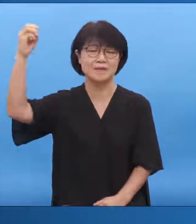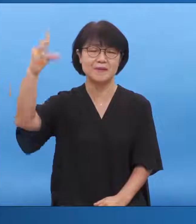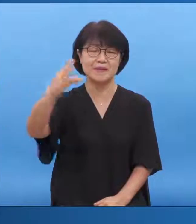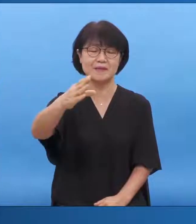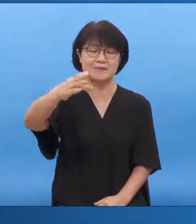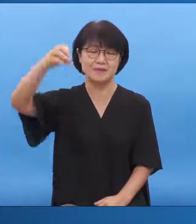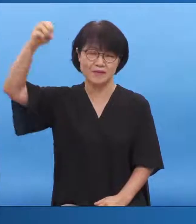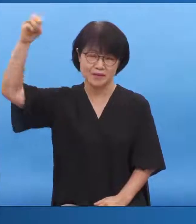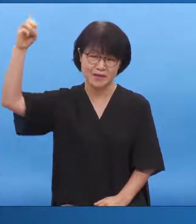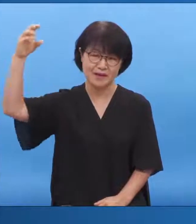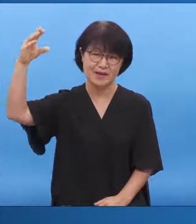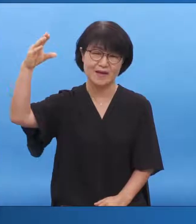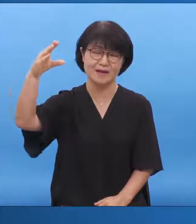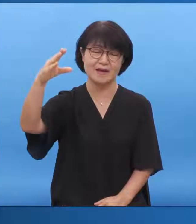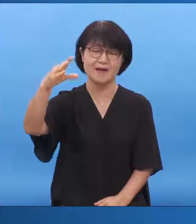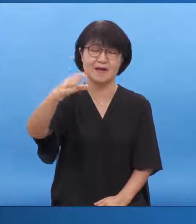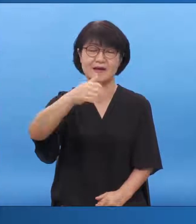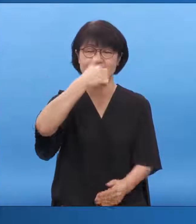복음의 빛 비춰라.